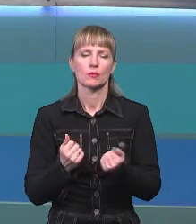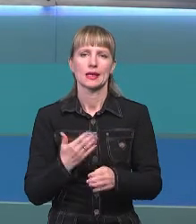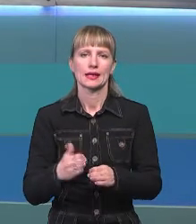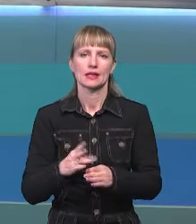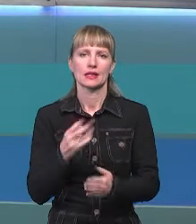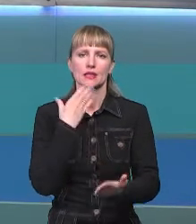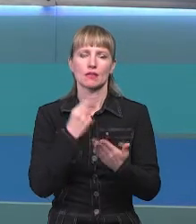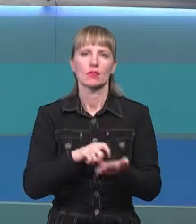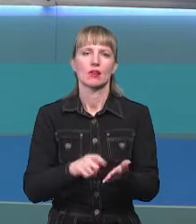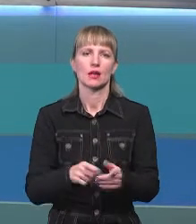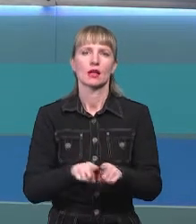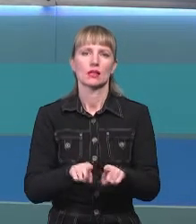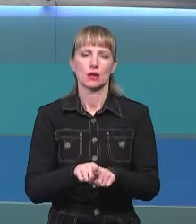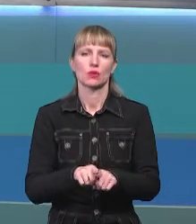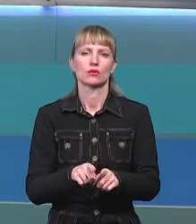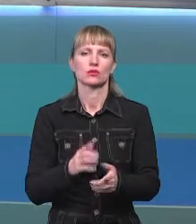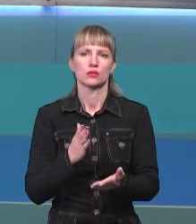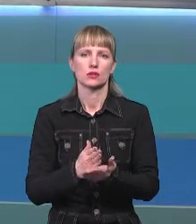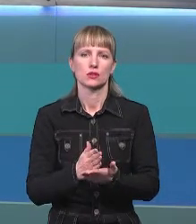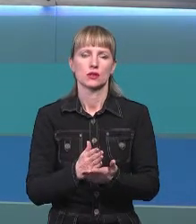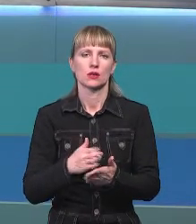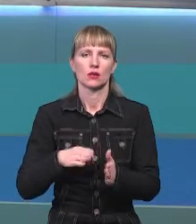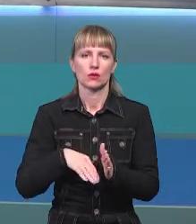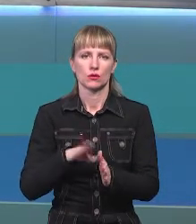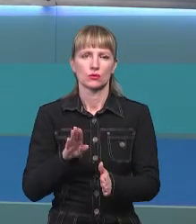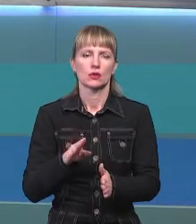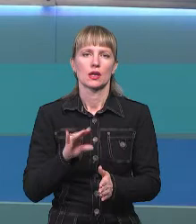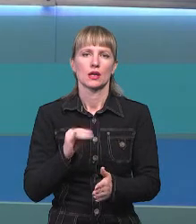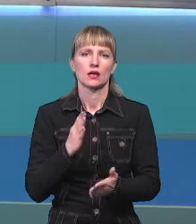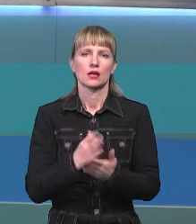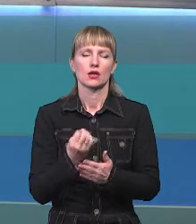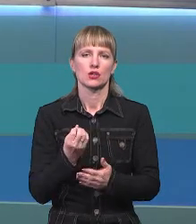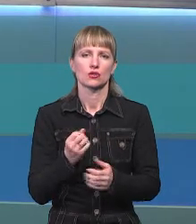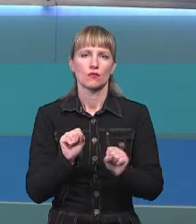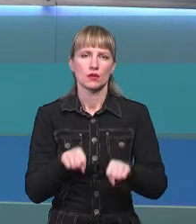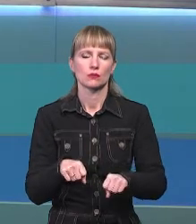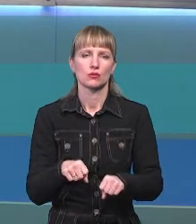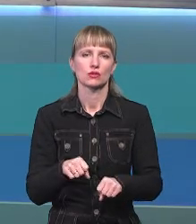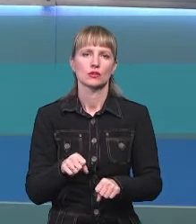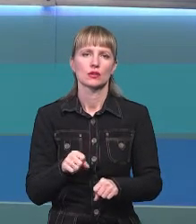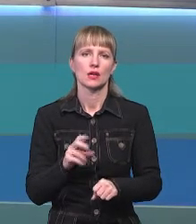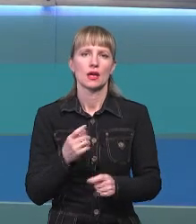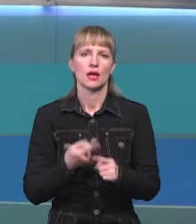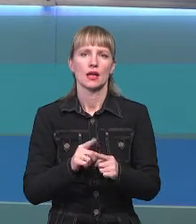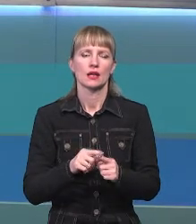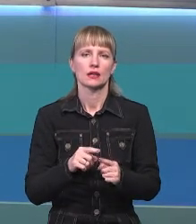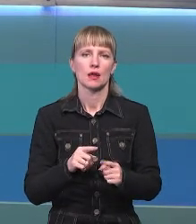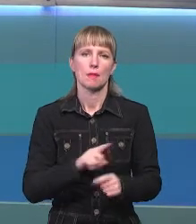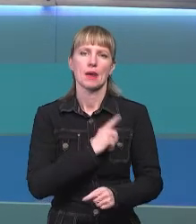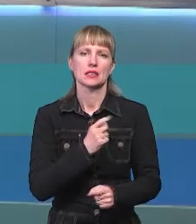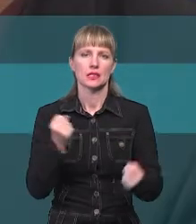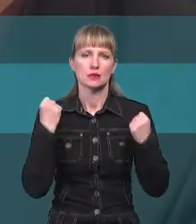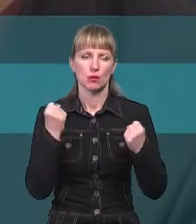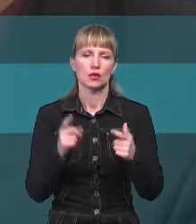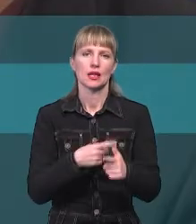кредит на власне житло. Це також перева. І ще перевага, це дві переваги, це кандидат наук або майстер спорту.